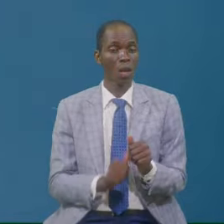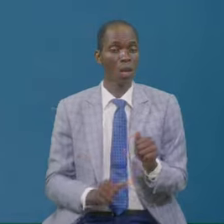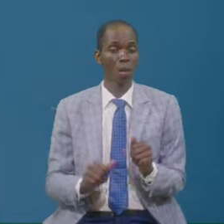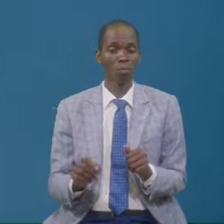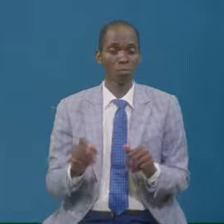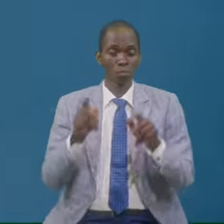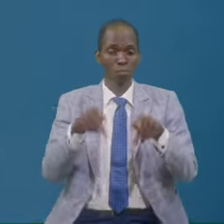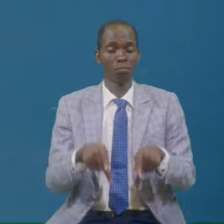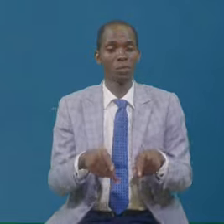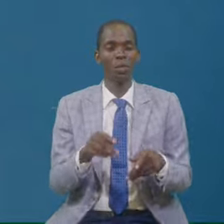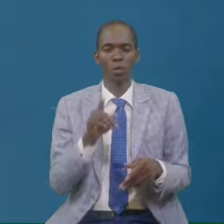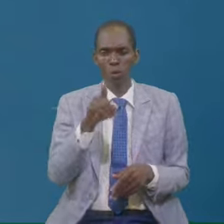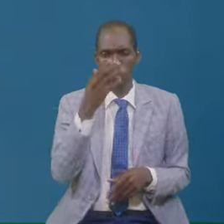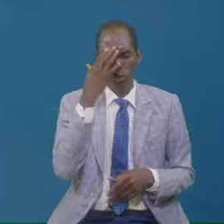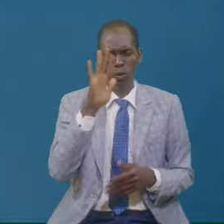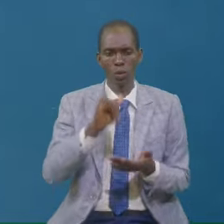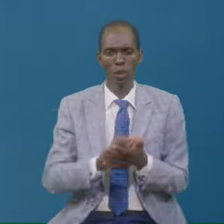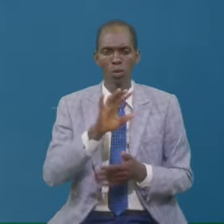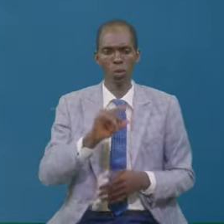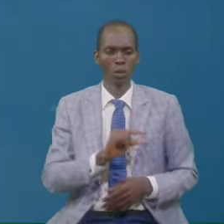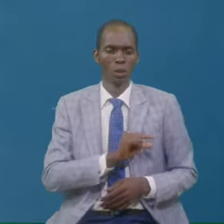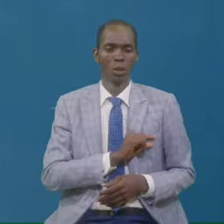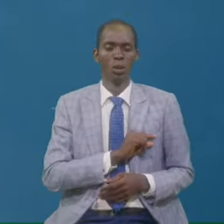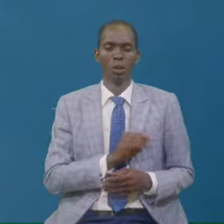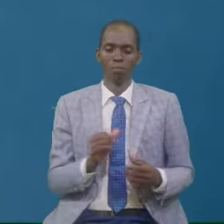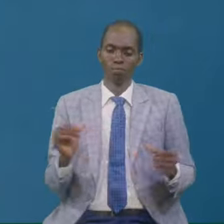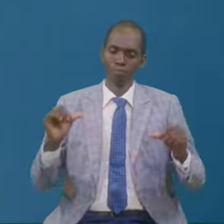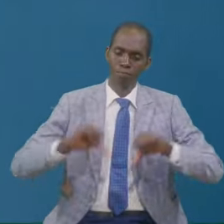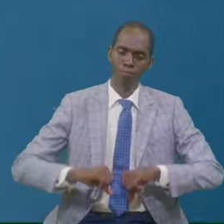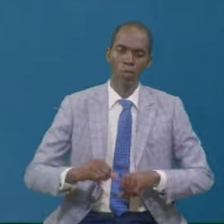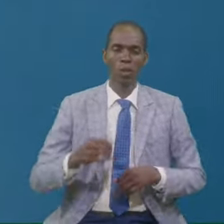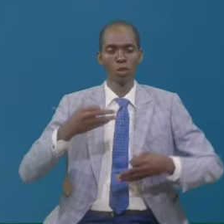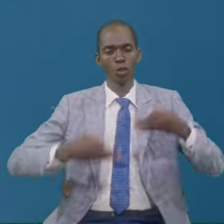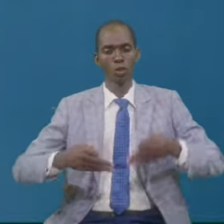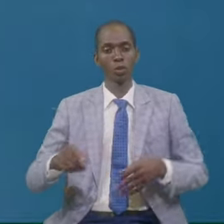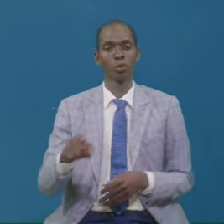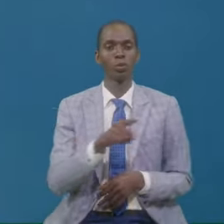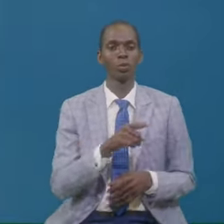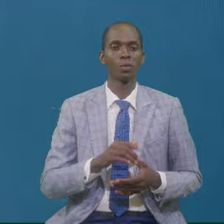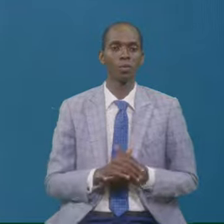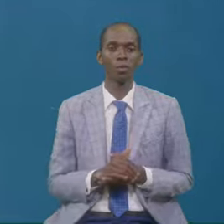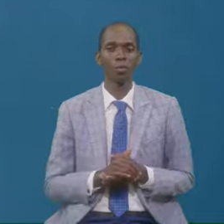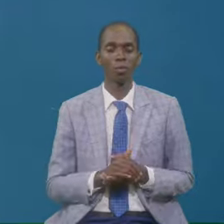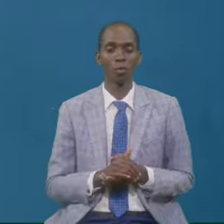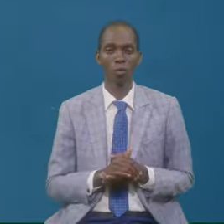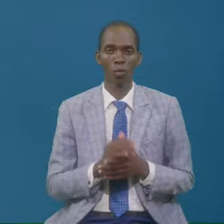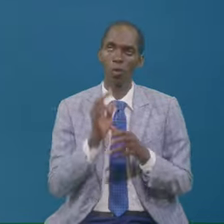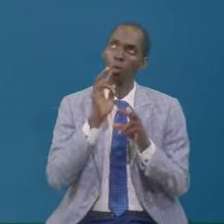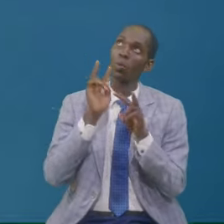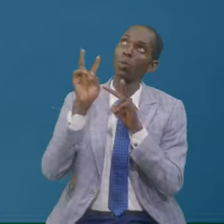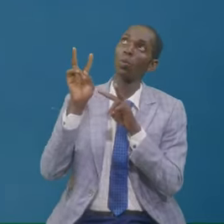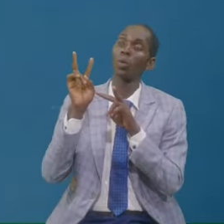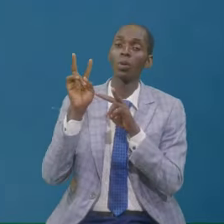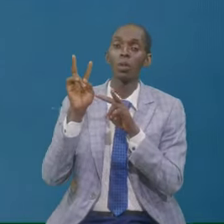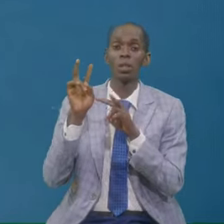condemns you. ప్రతి వారిని కూడా వారి మనస్సాక్షి గుచ్చి శిక్షావిధి పలుకుతోంది. Look, చూడండి. They